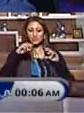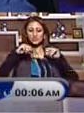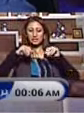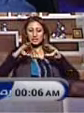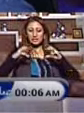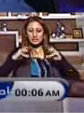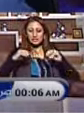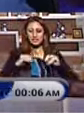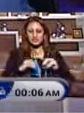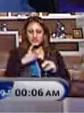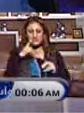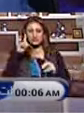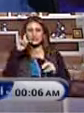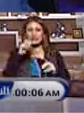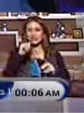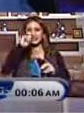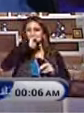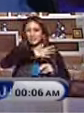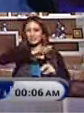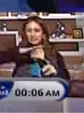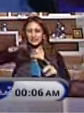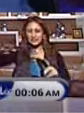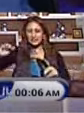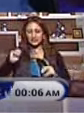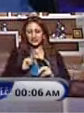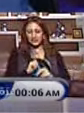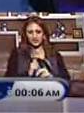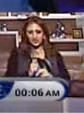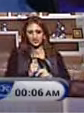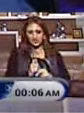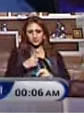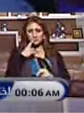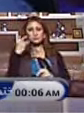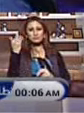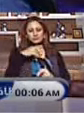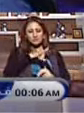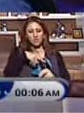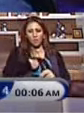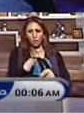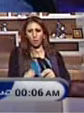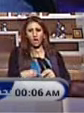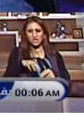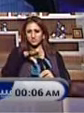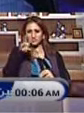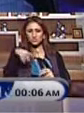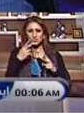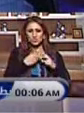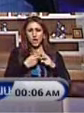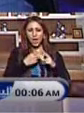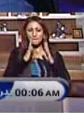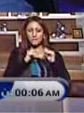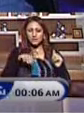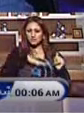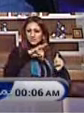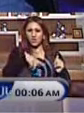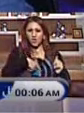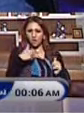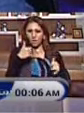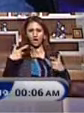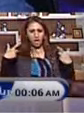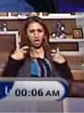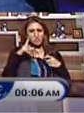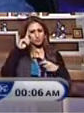القولبه وتقبل يعني فيها مسام وفيها ليونا انا ان شاء الله يعني باذن الله رب العالمين لن يحدث في